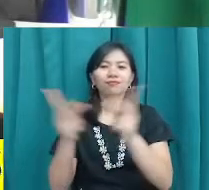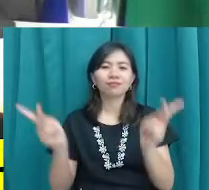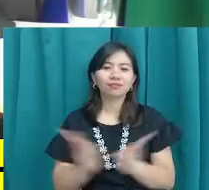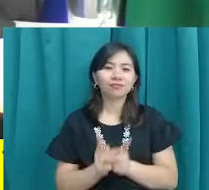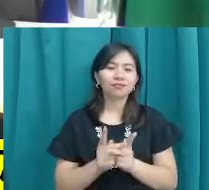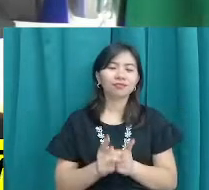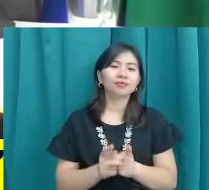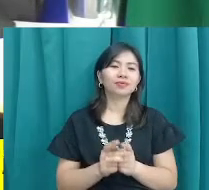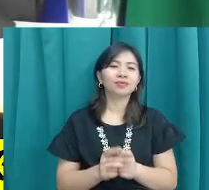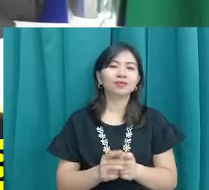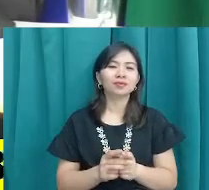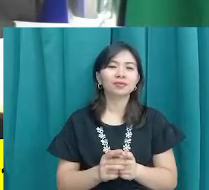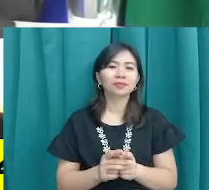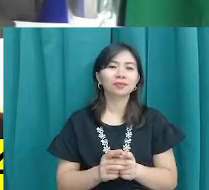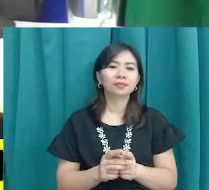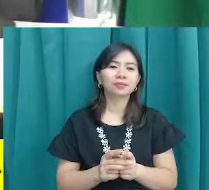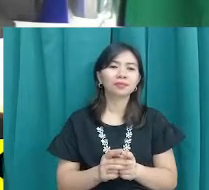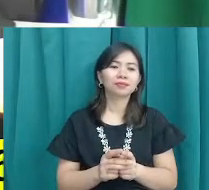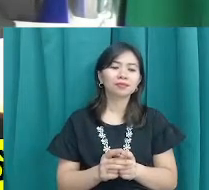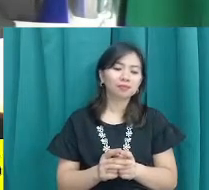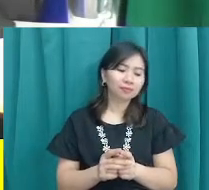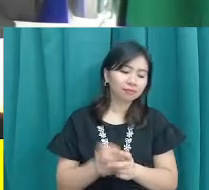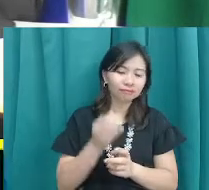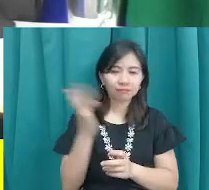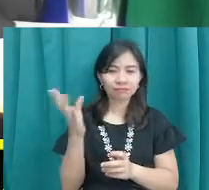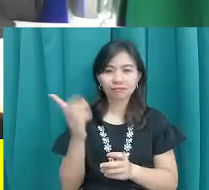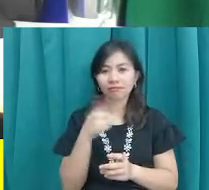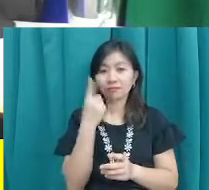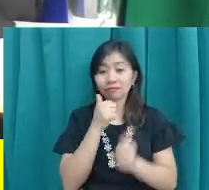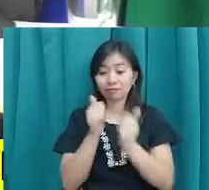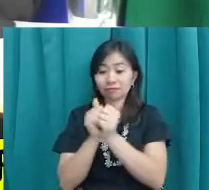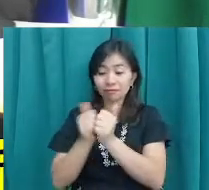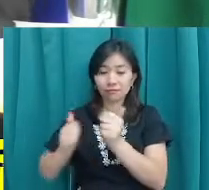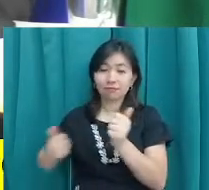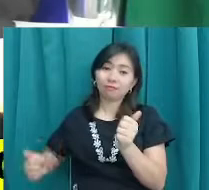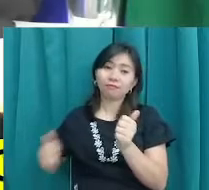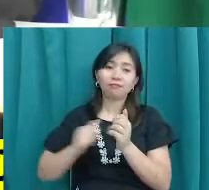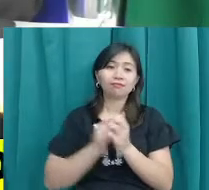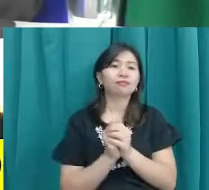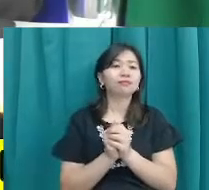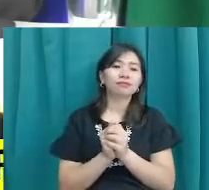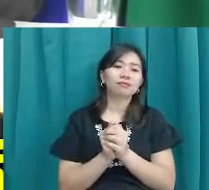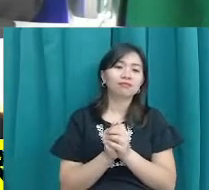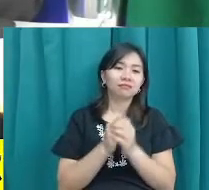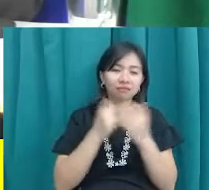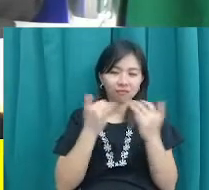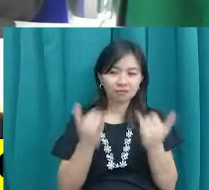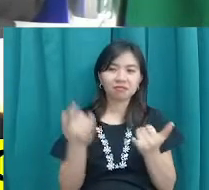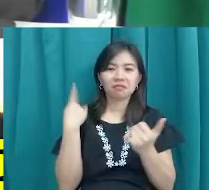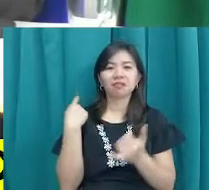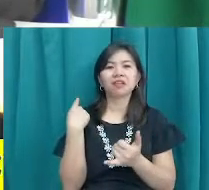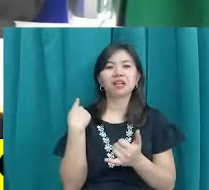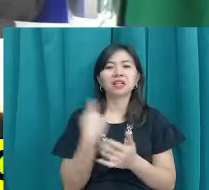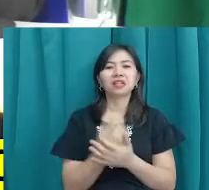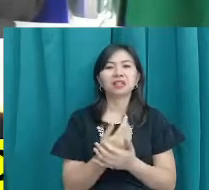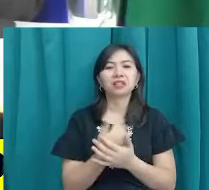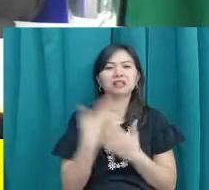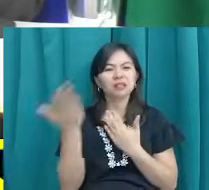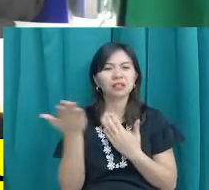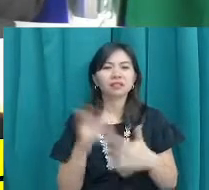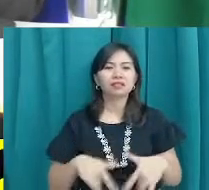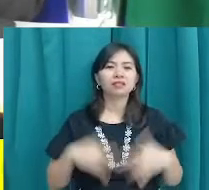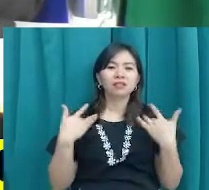buhay? Pag nag-backslide, sumakabilang buhay. Yeah, that's right. Sumakabilang bahay pag lumipat ng simbahan. Eto, kitilin ang sariling